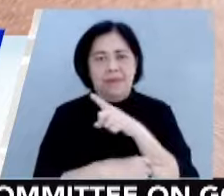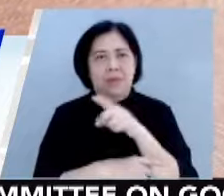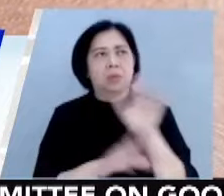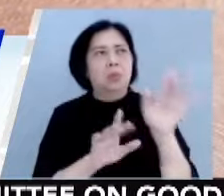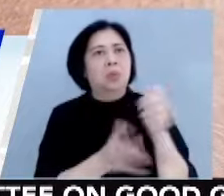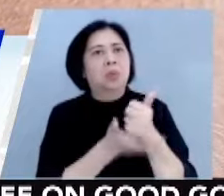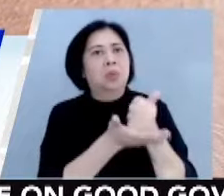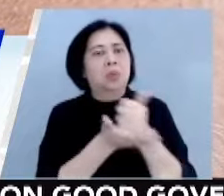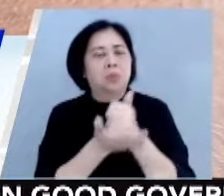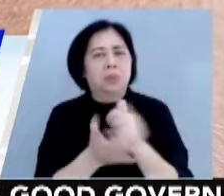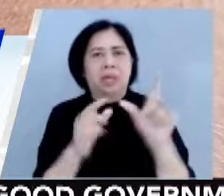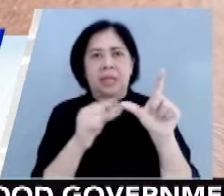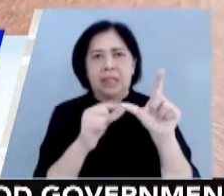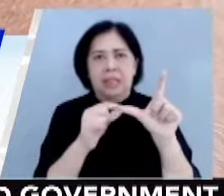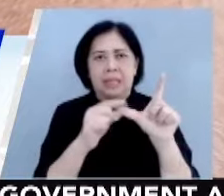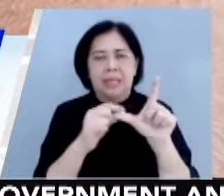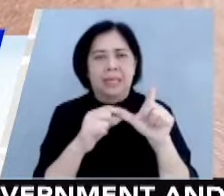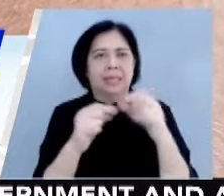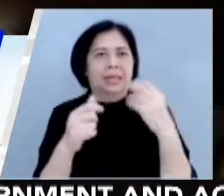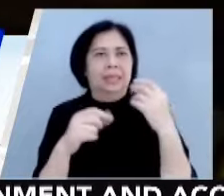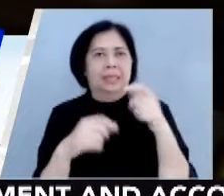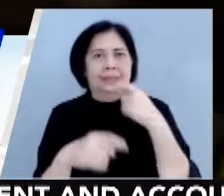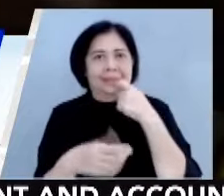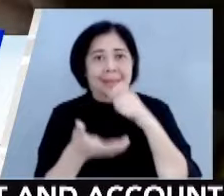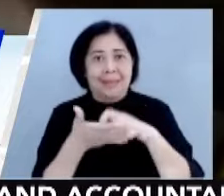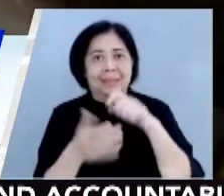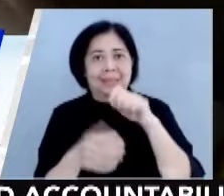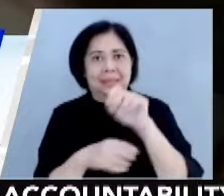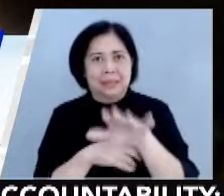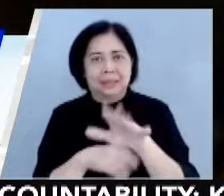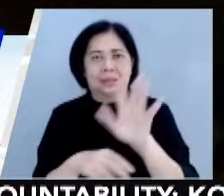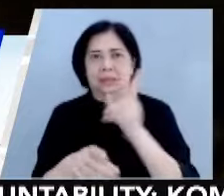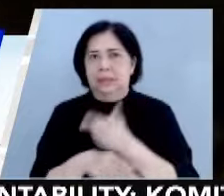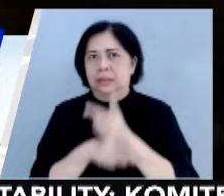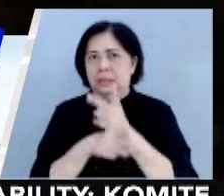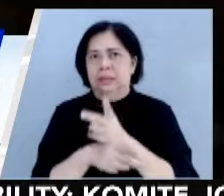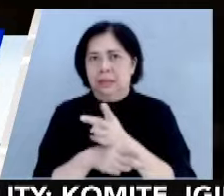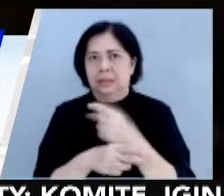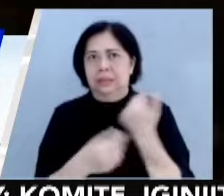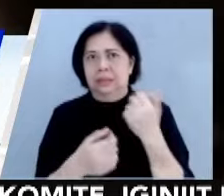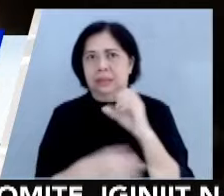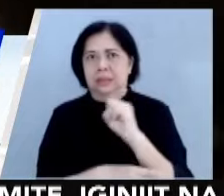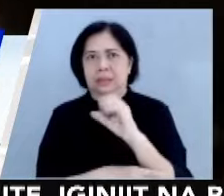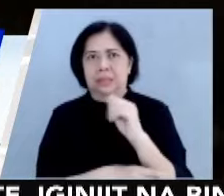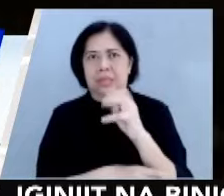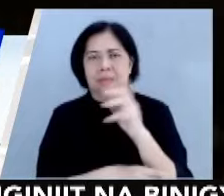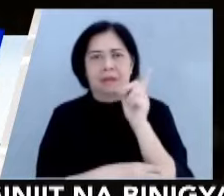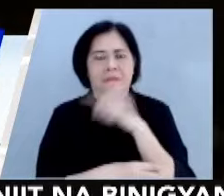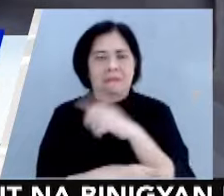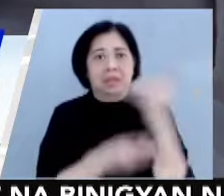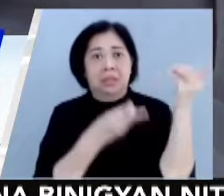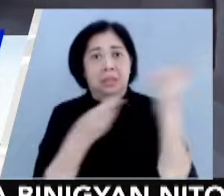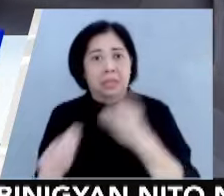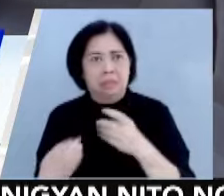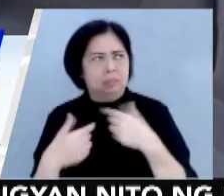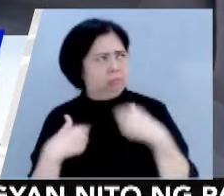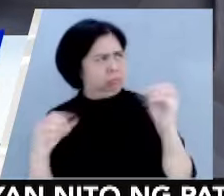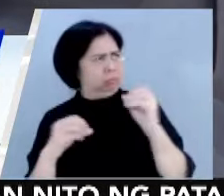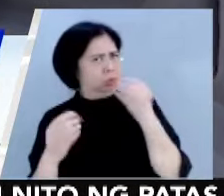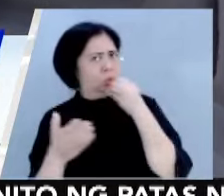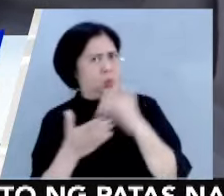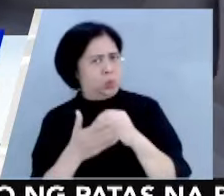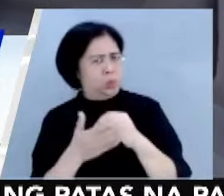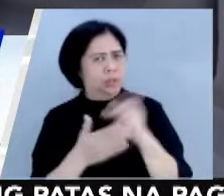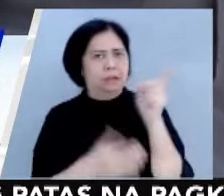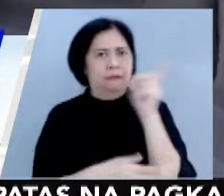link sa email at text na kukuha sa impormasyon nyo para mang scam. Meron din mga peking delivery kahit wala kang in-order, fake na tech